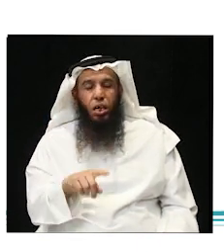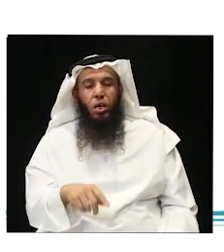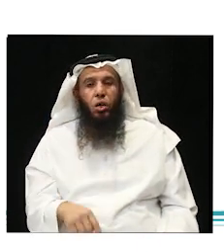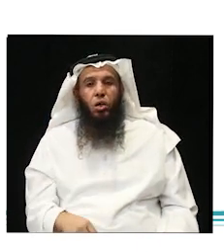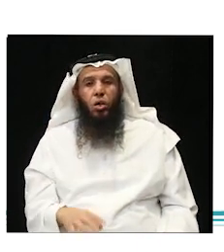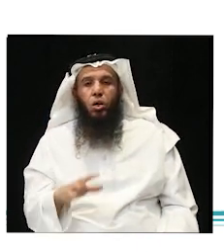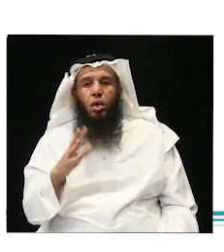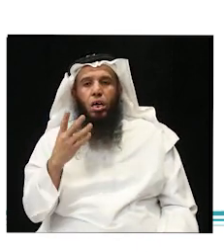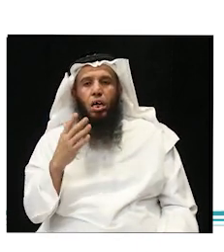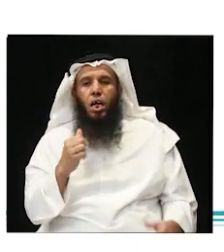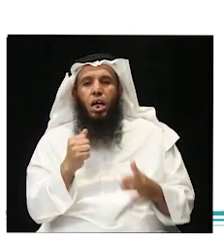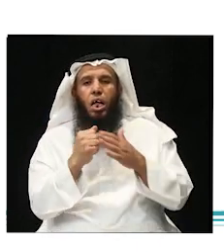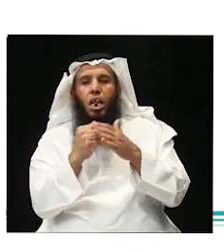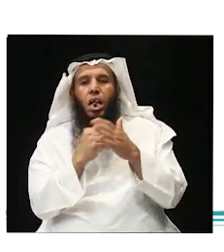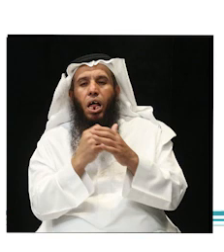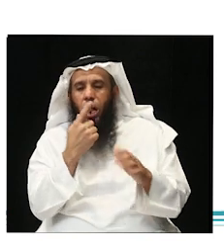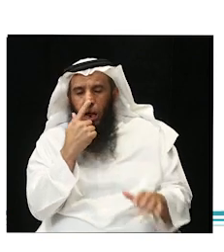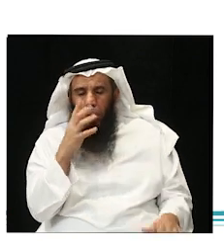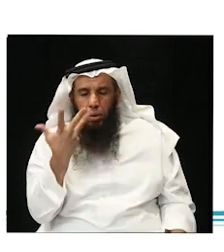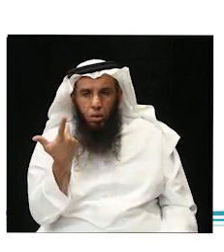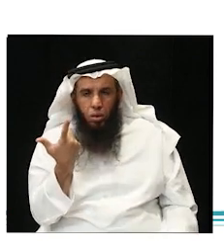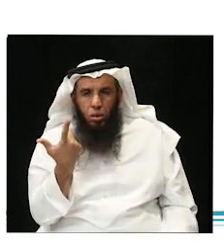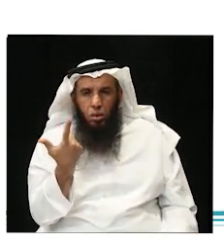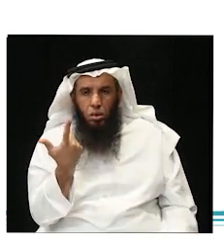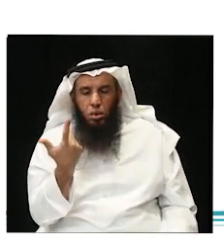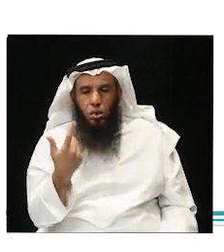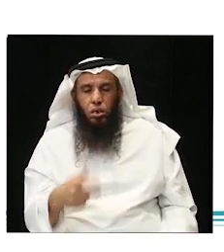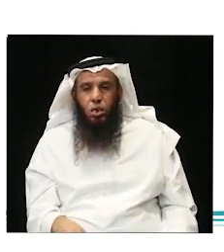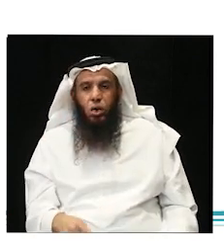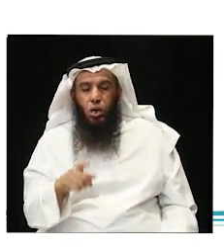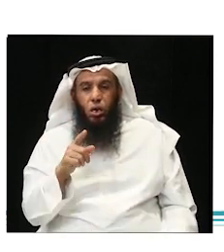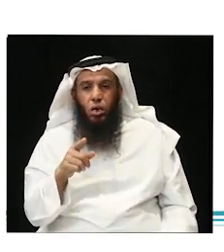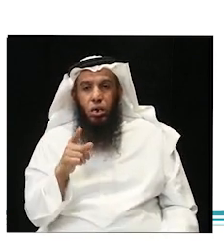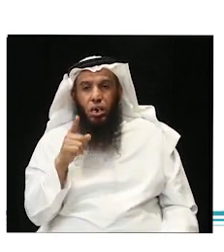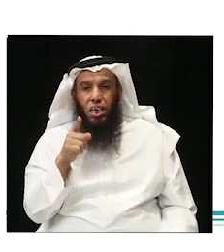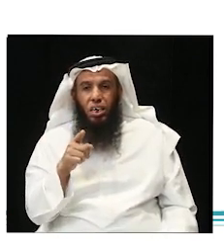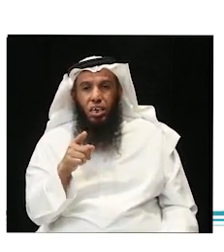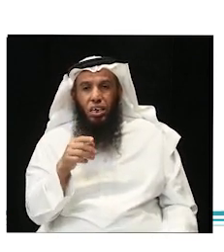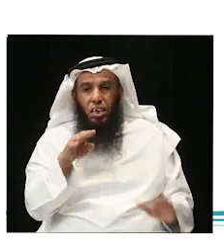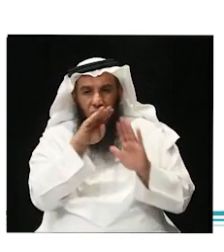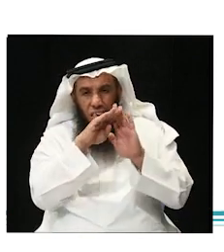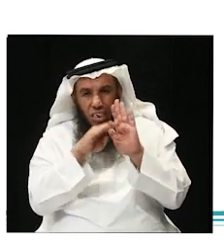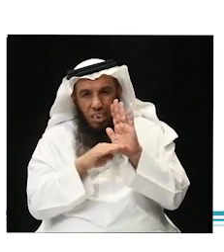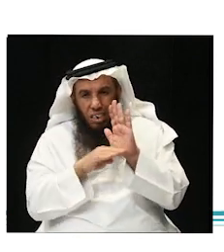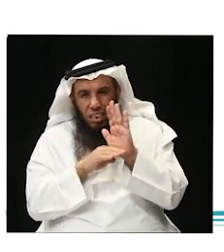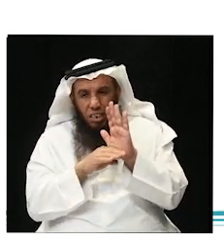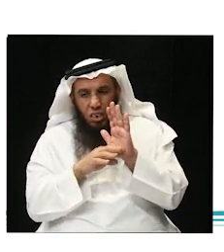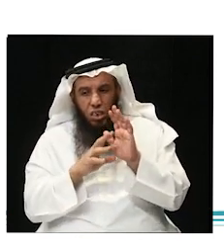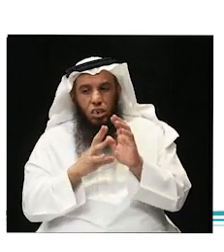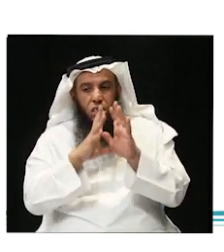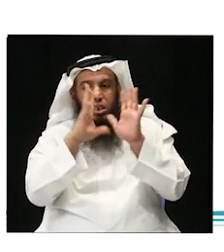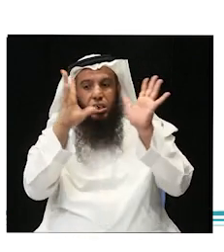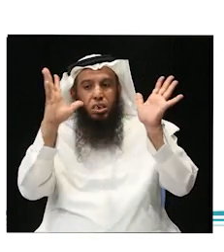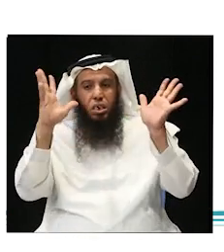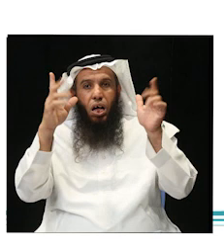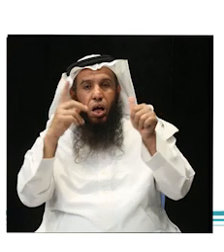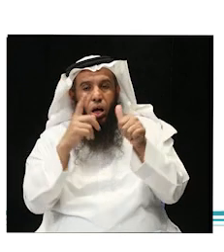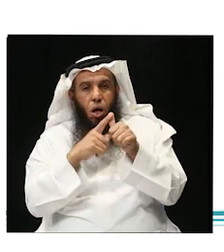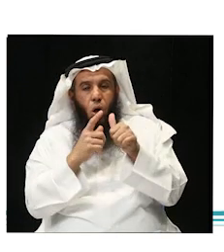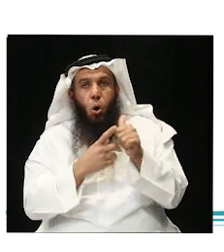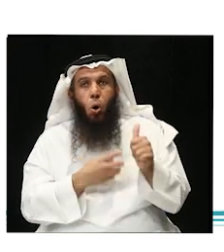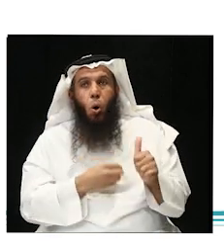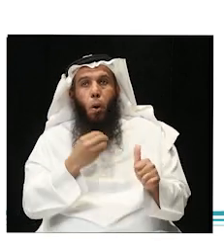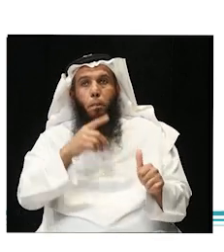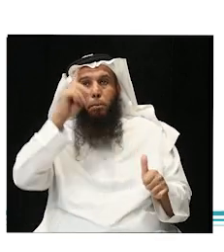لك بتقسيم شجري حتى يتسهل عليك. أولا محبة الله سبحانه وتعالى، فيجب الإنسان لما يعبد الله عن حب، لأنه يحب